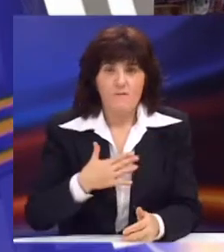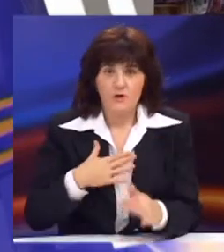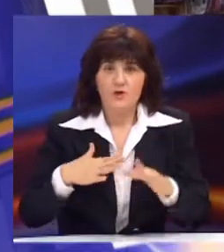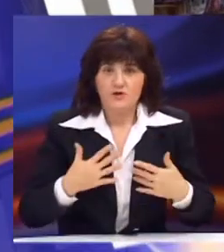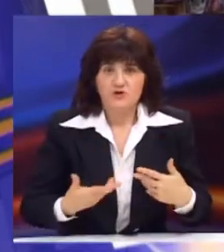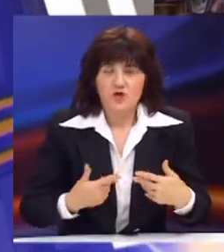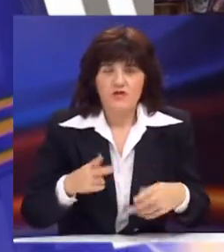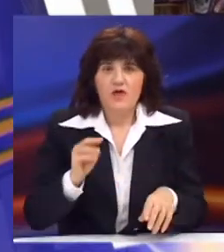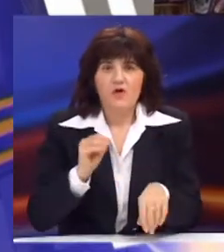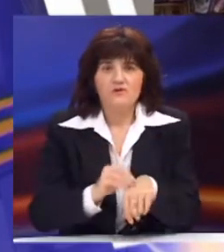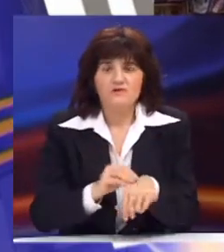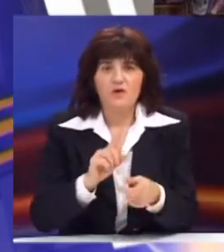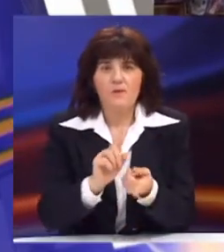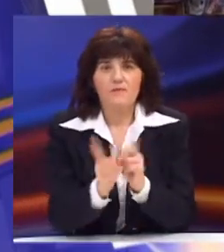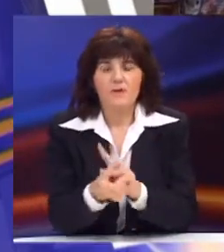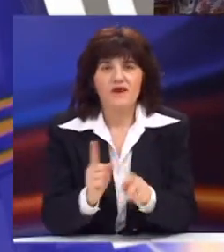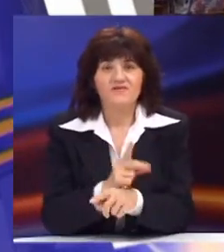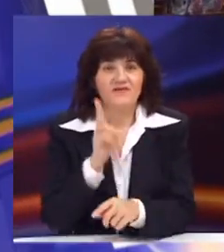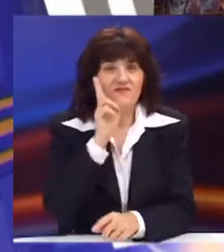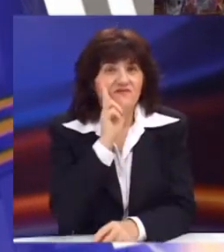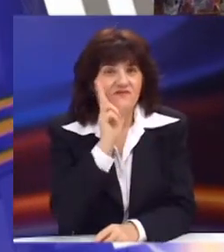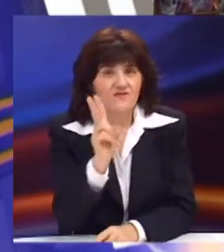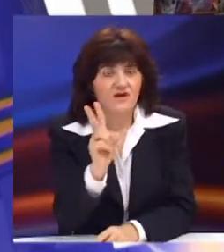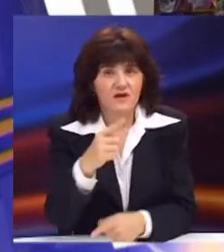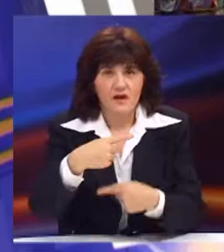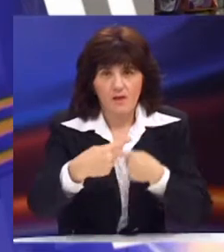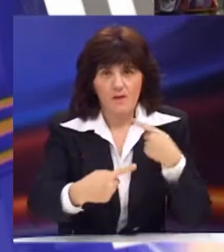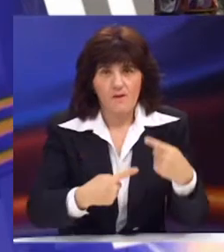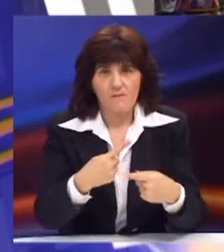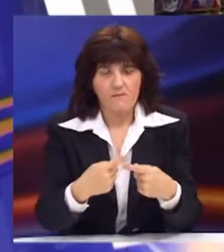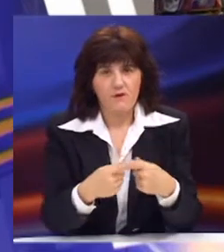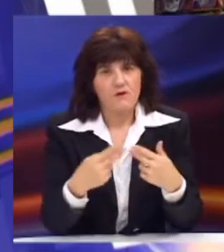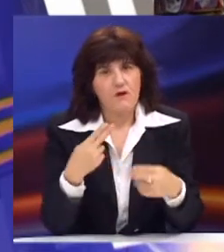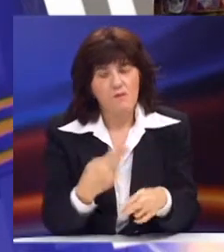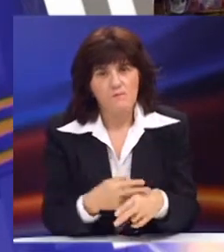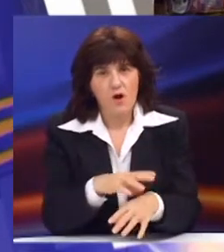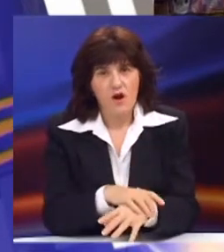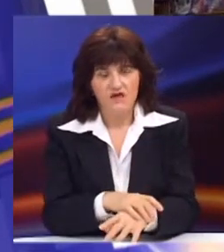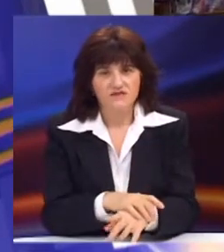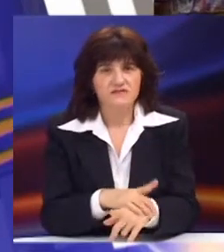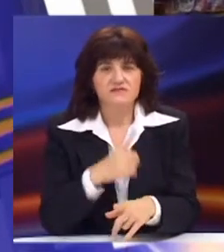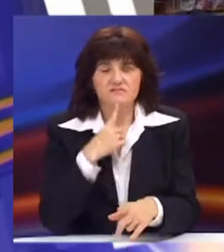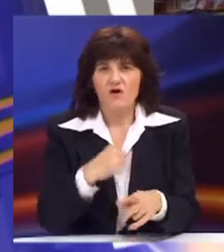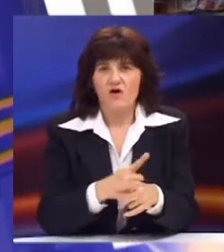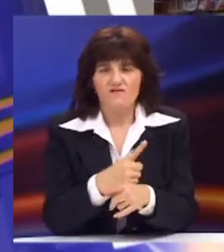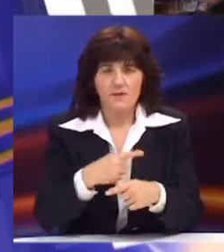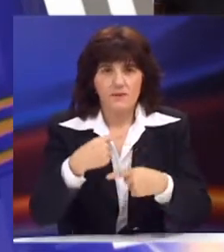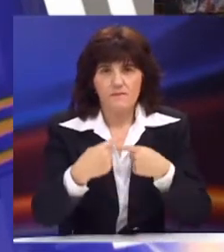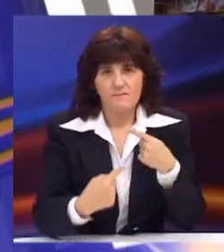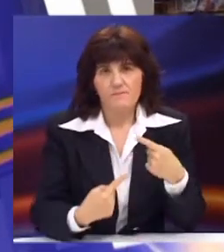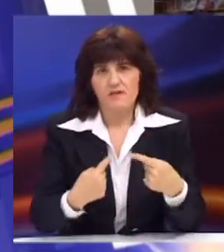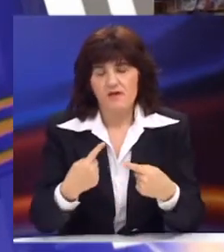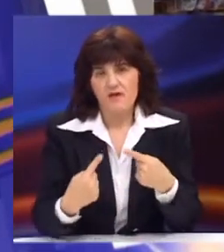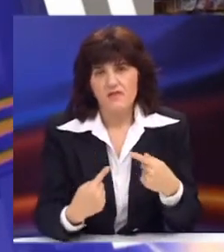utiče. Ali moja žena je meteoropata i ona 2 dana pre promene vremena postane bolesna. A pošto se vreme